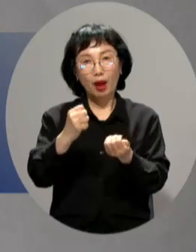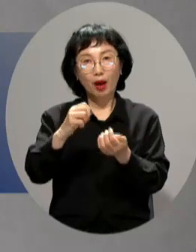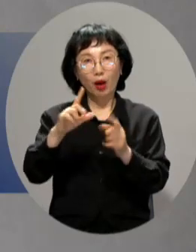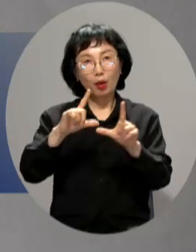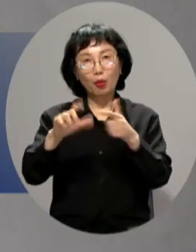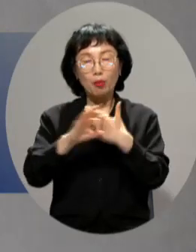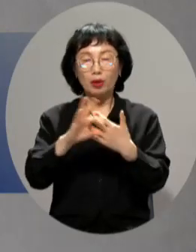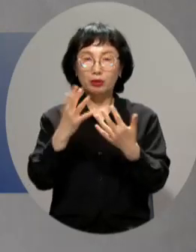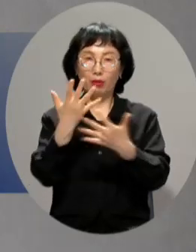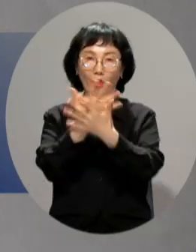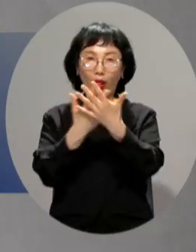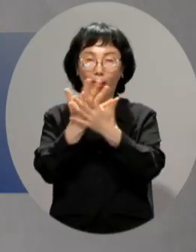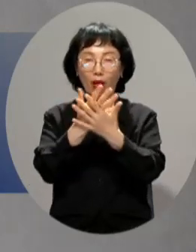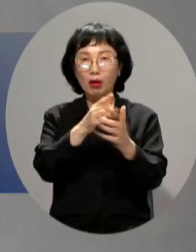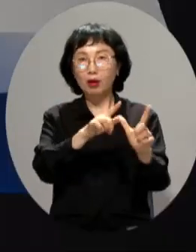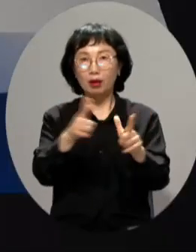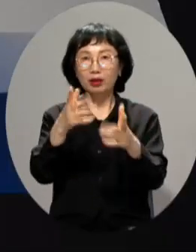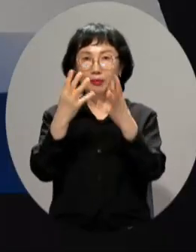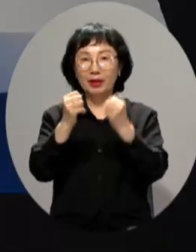것들이 있어서